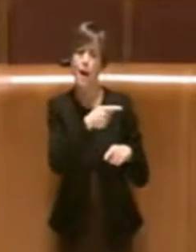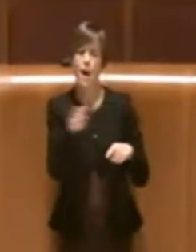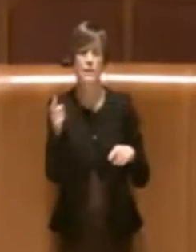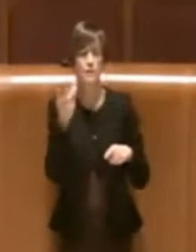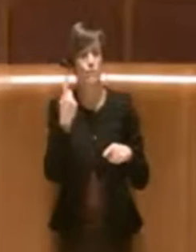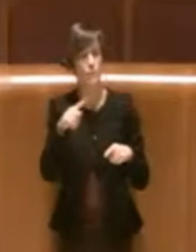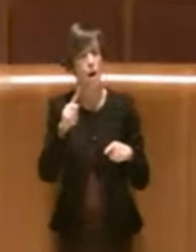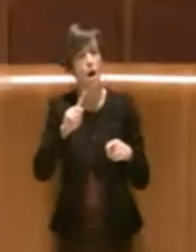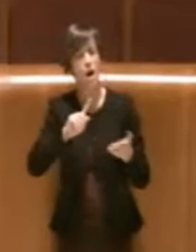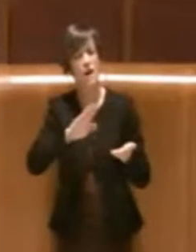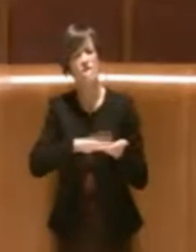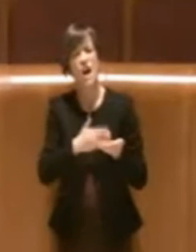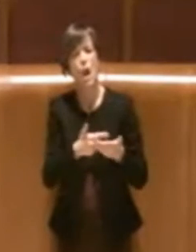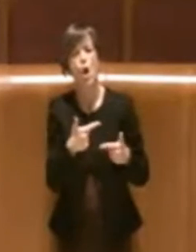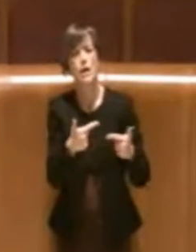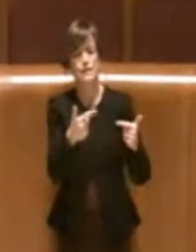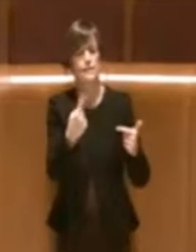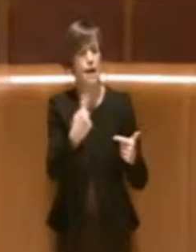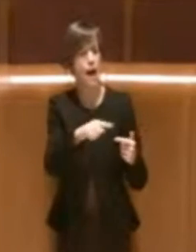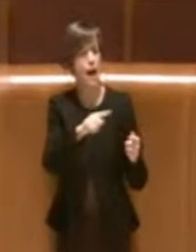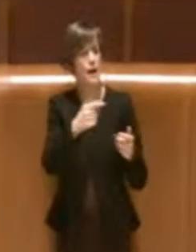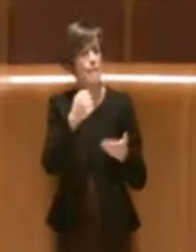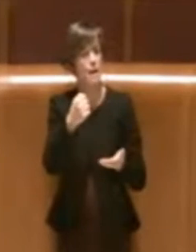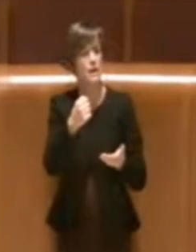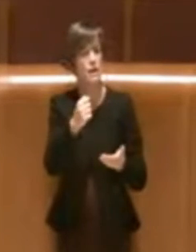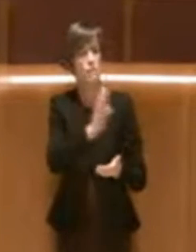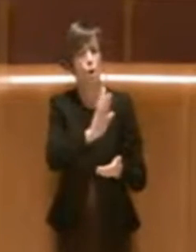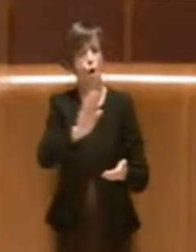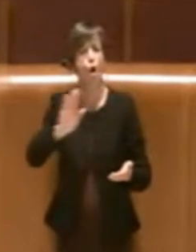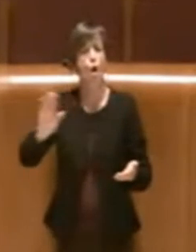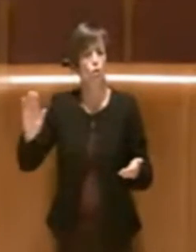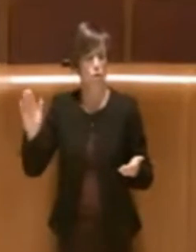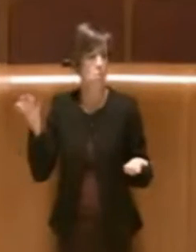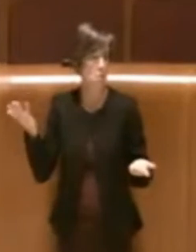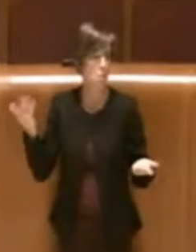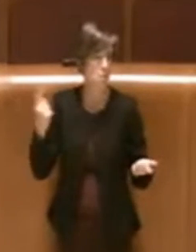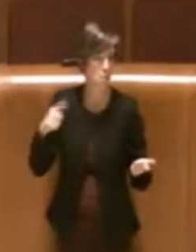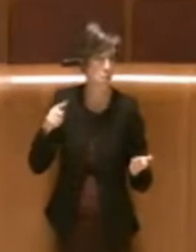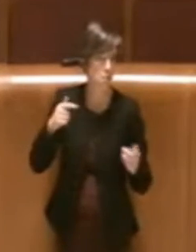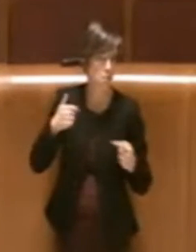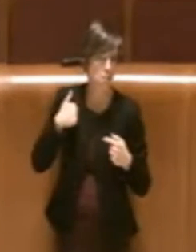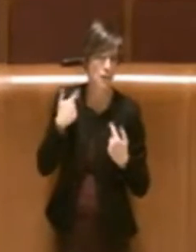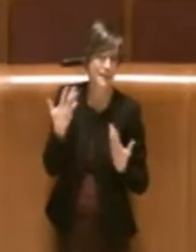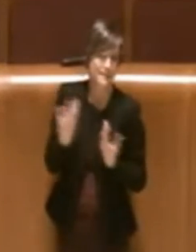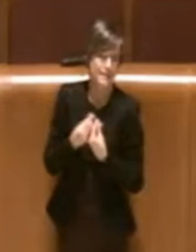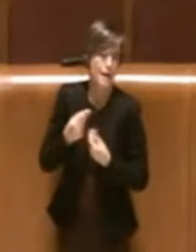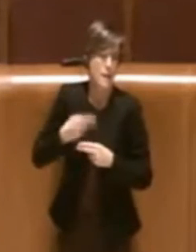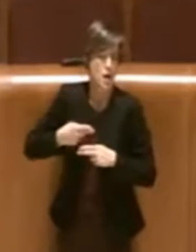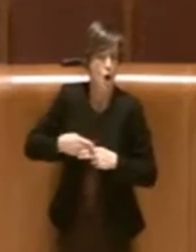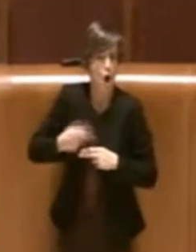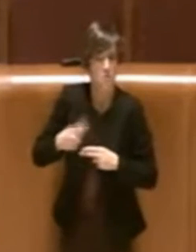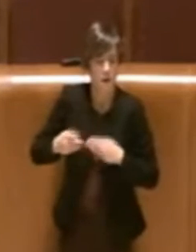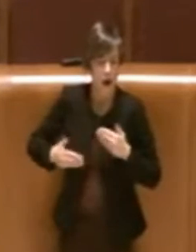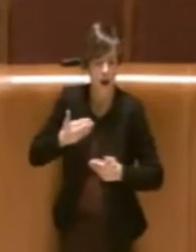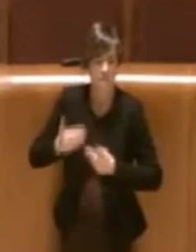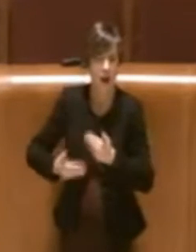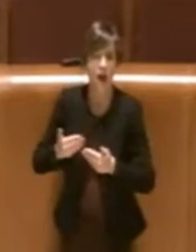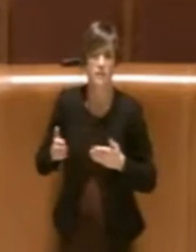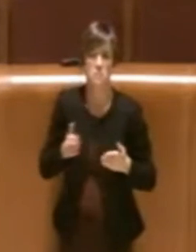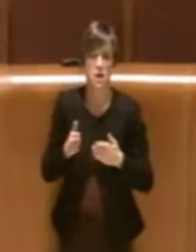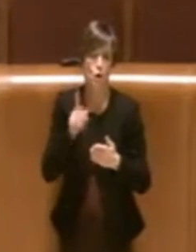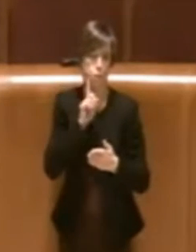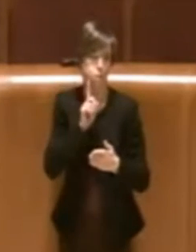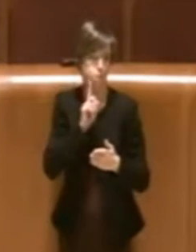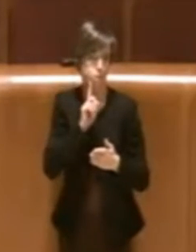a collaborare con il Comune di Roma per portare avanti questo tipo di attività. Per cui